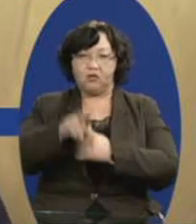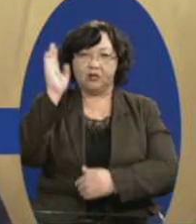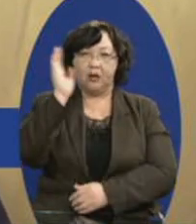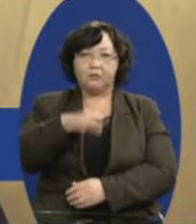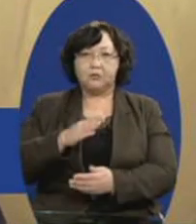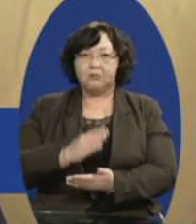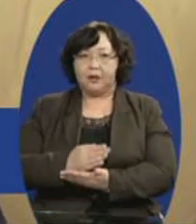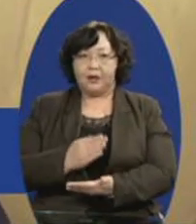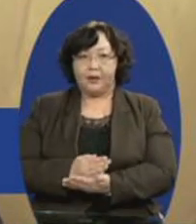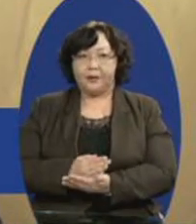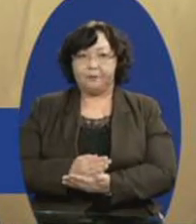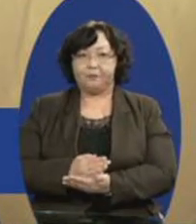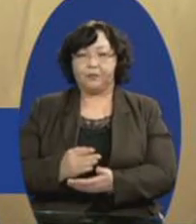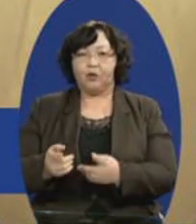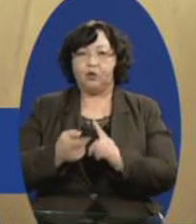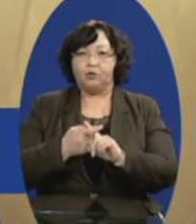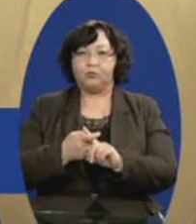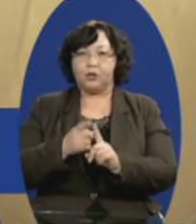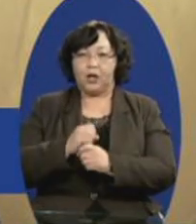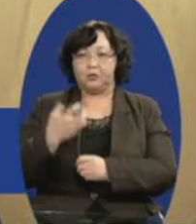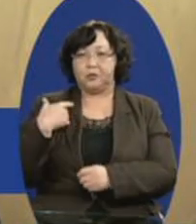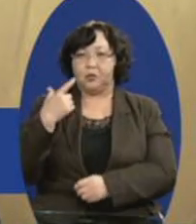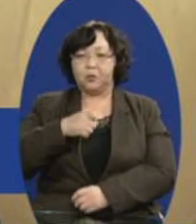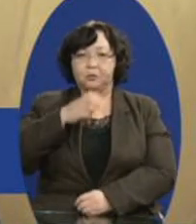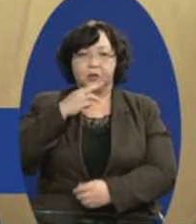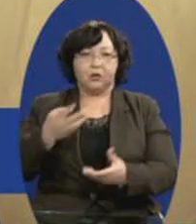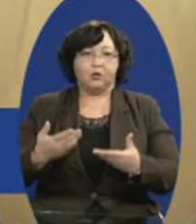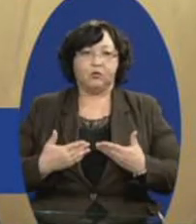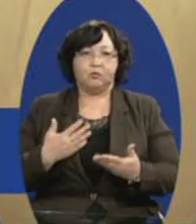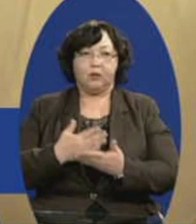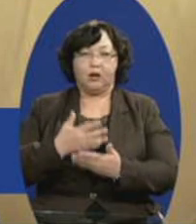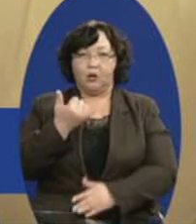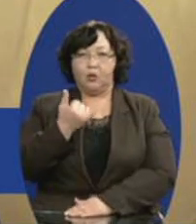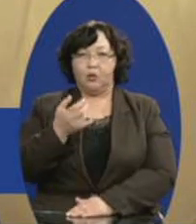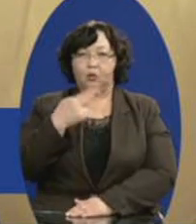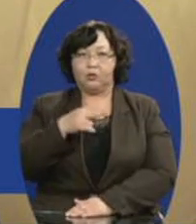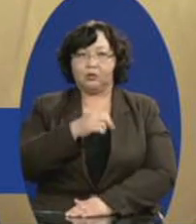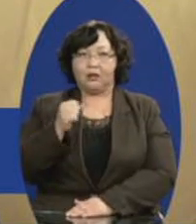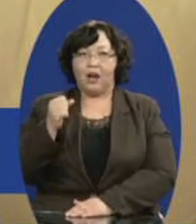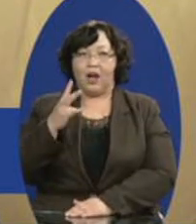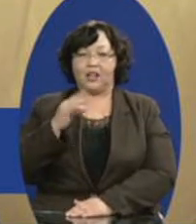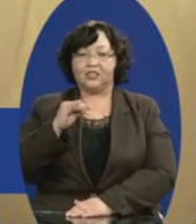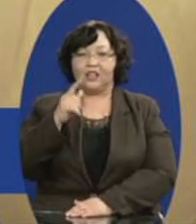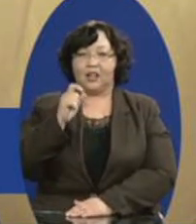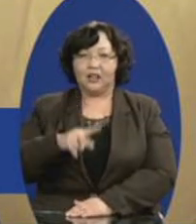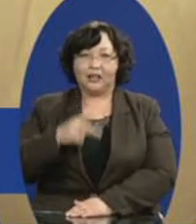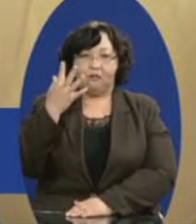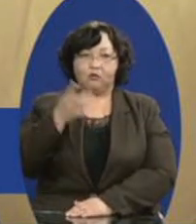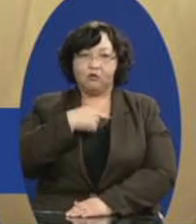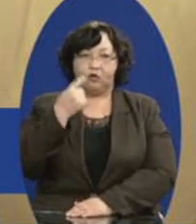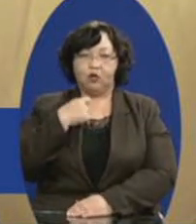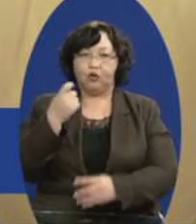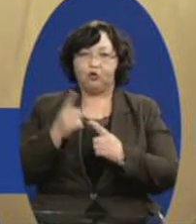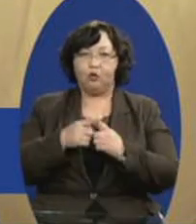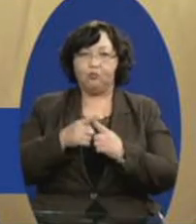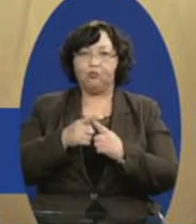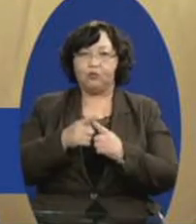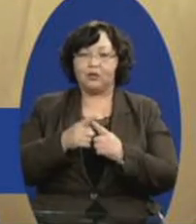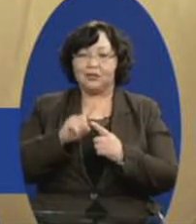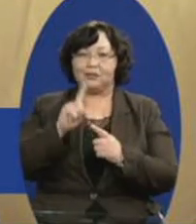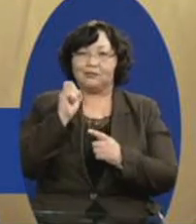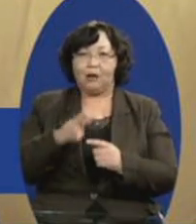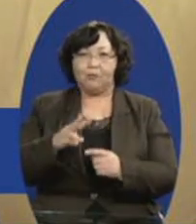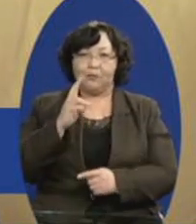зайлсан гэж энэ албадах албаны хүмүүс мэдээлж байгаа. За удаан жаргал 5-7 төмөр зам хихи компани гүйцэтгэх